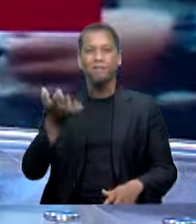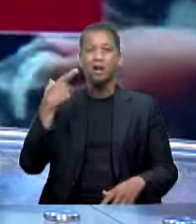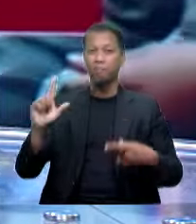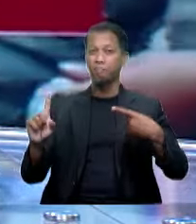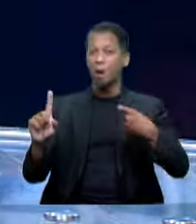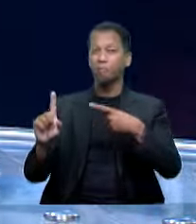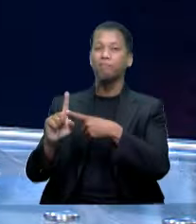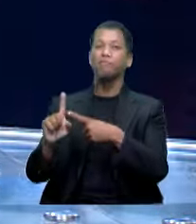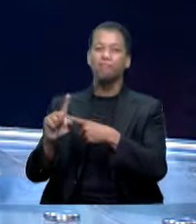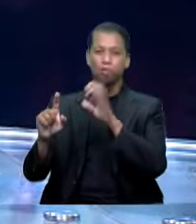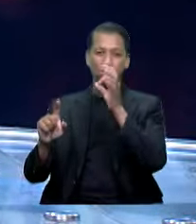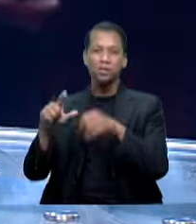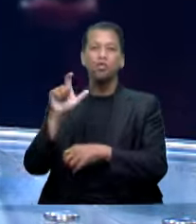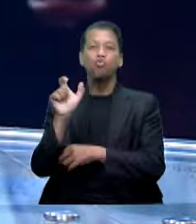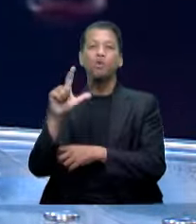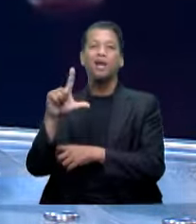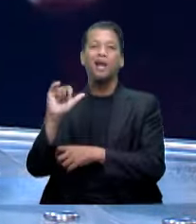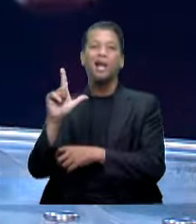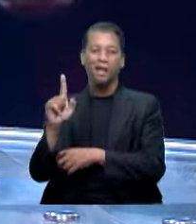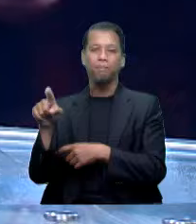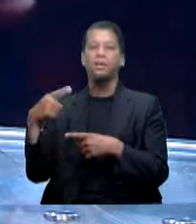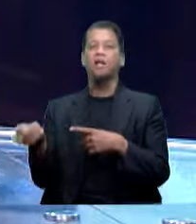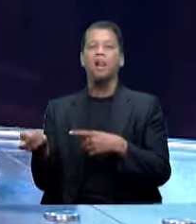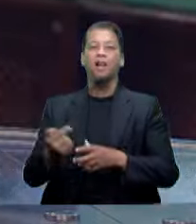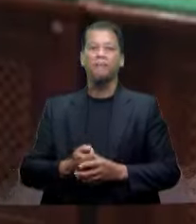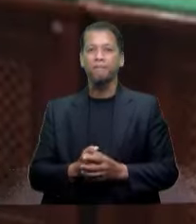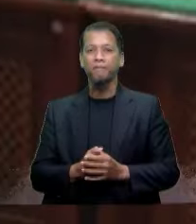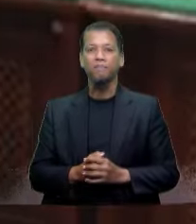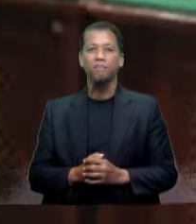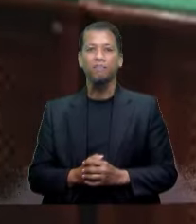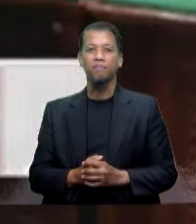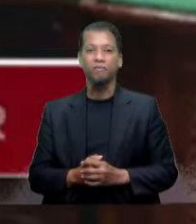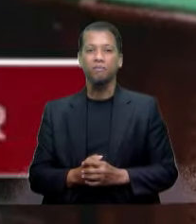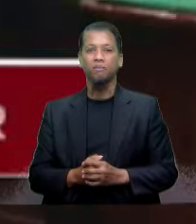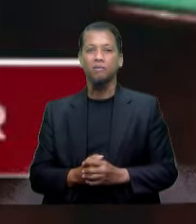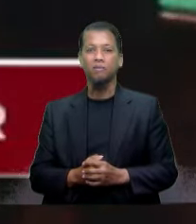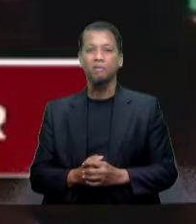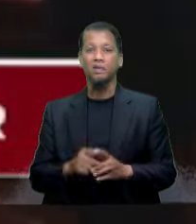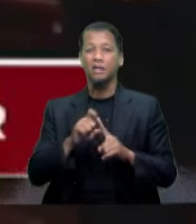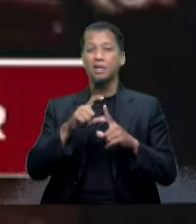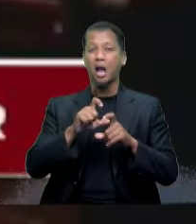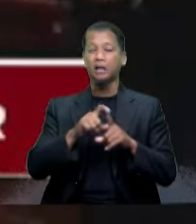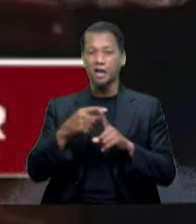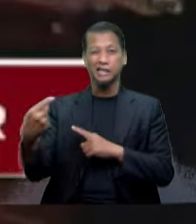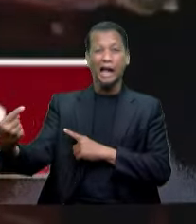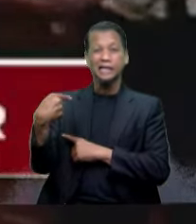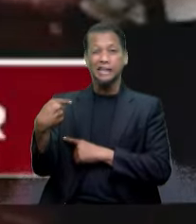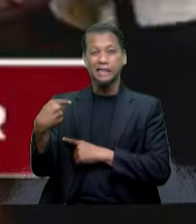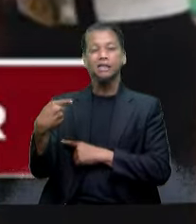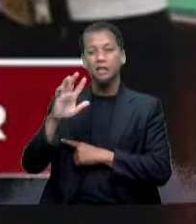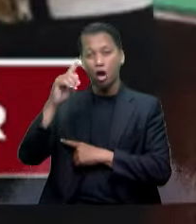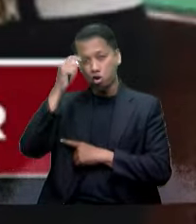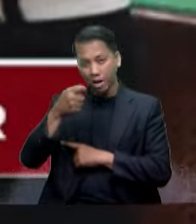Solok Selatan Kompol Anumerta Rianto ulilansar Dadang menerima sanksi pemberhentian tidak hormat dan tidak